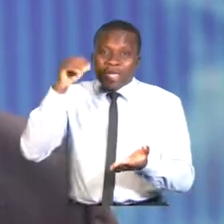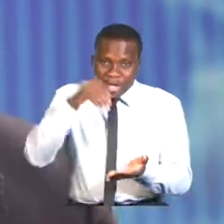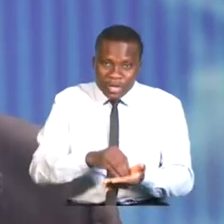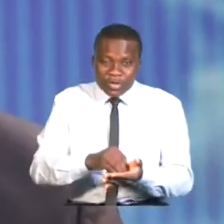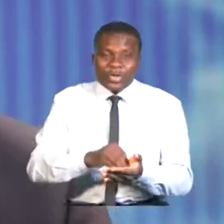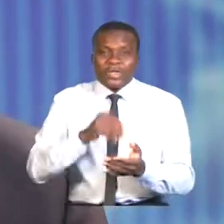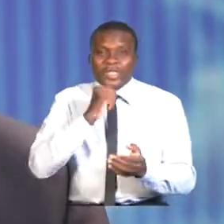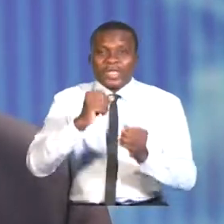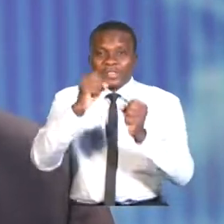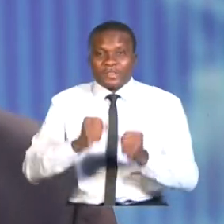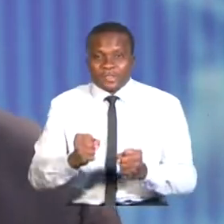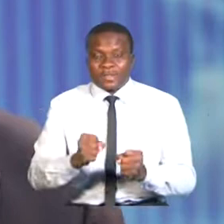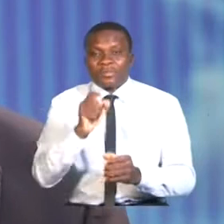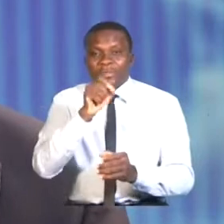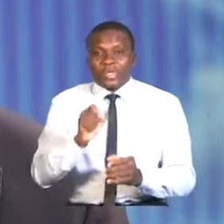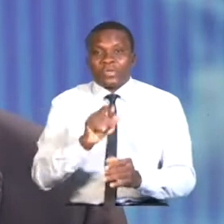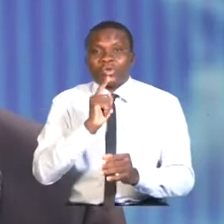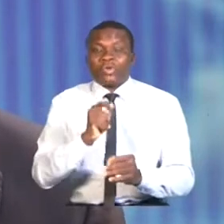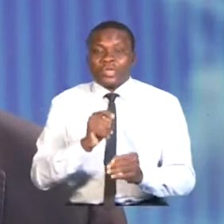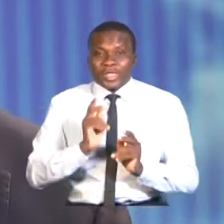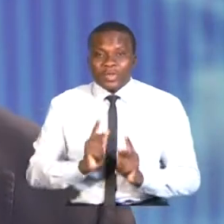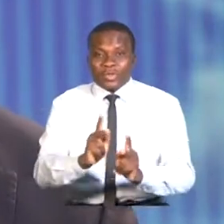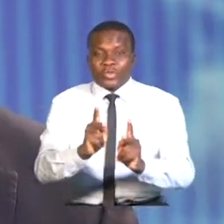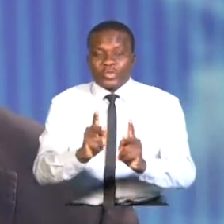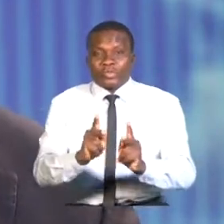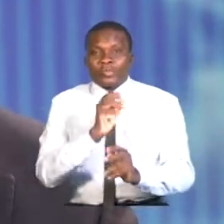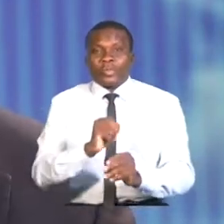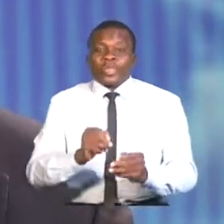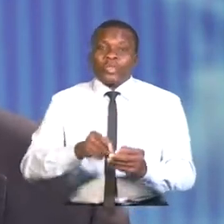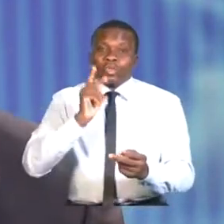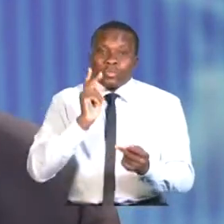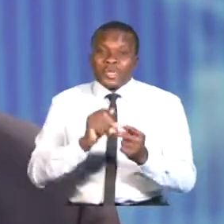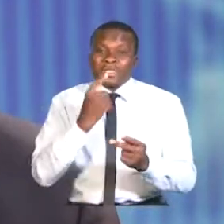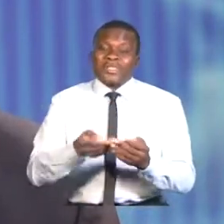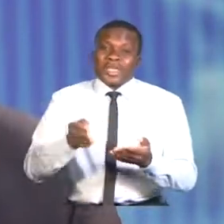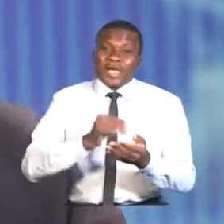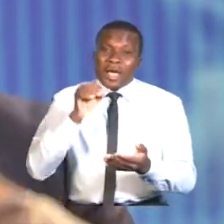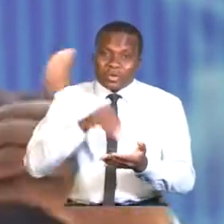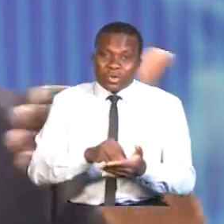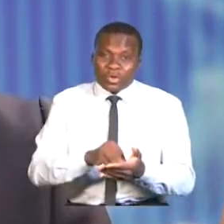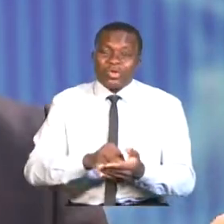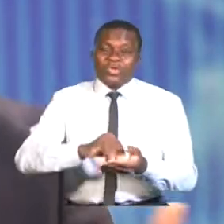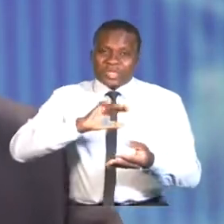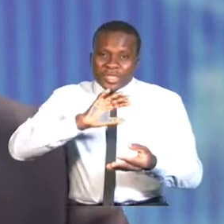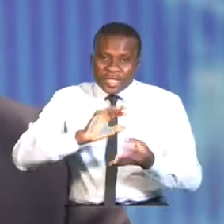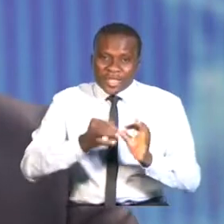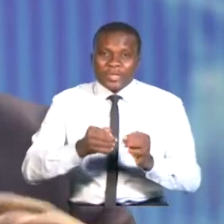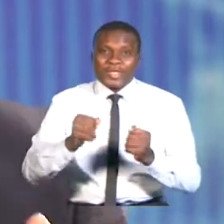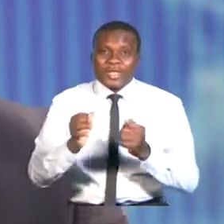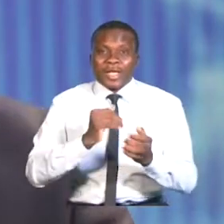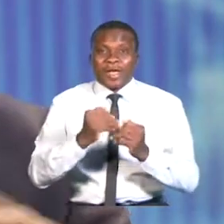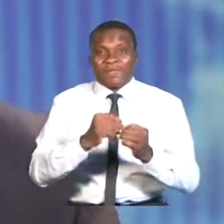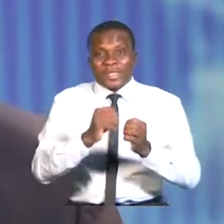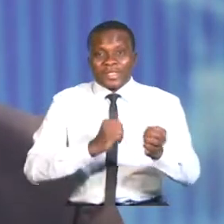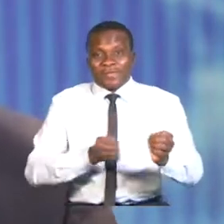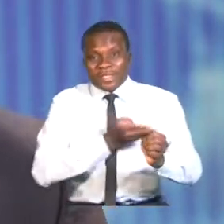l'ancien système et donc il est urge de repréciser les choses d'interpréter afin d'éviter